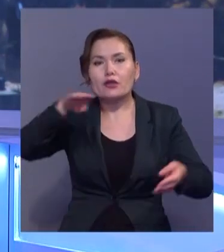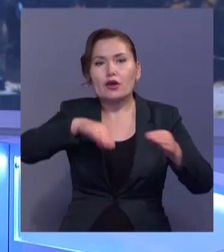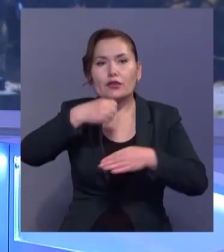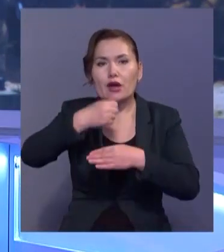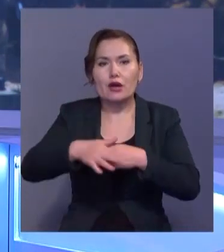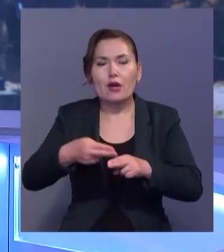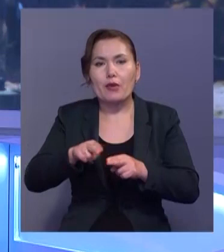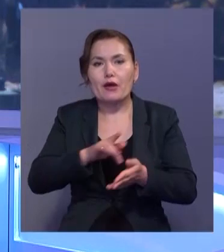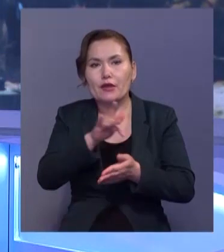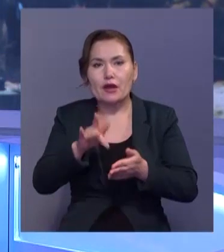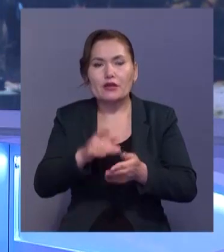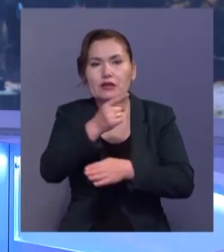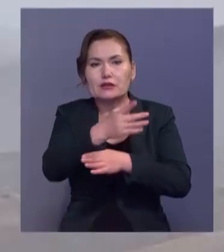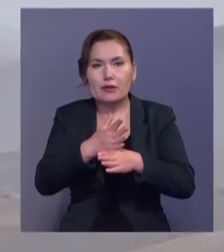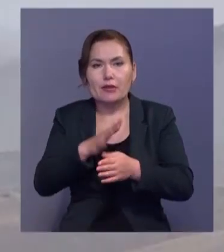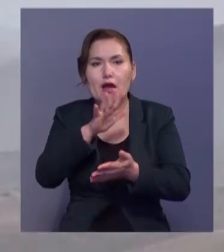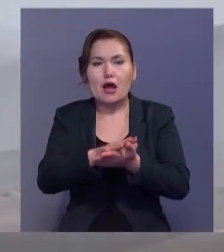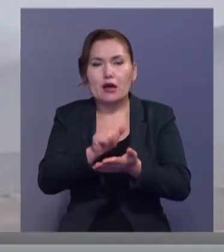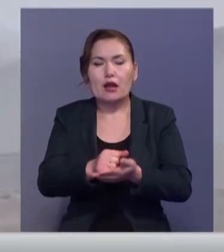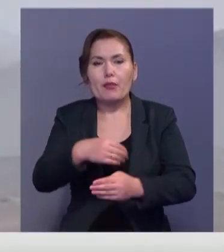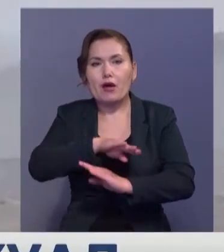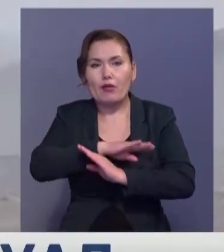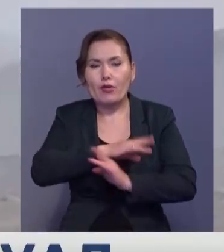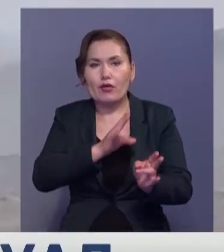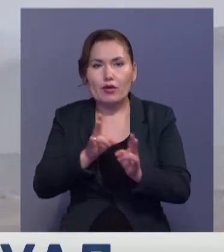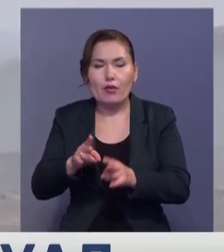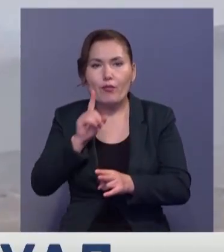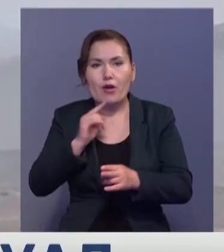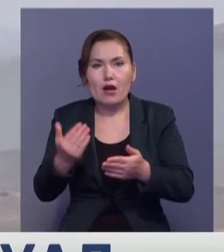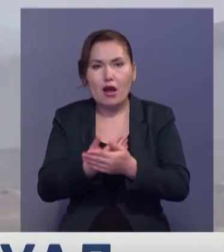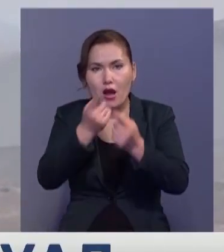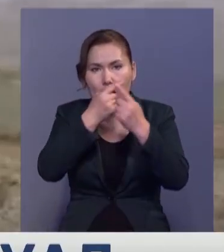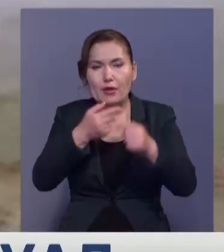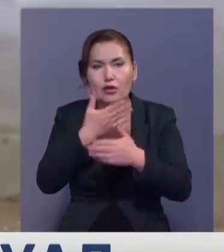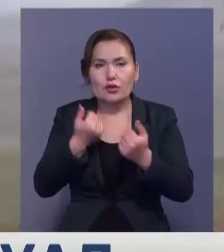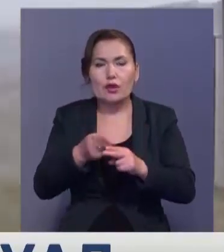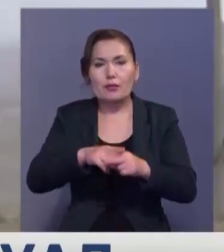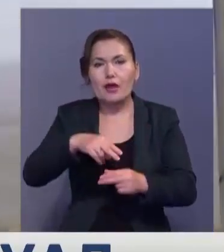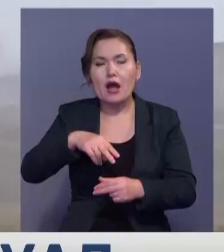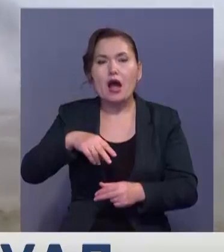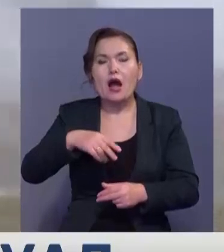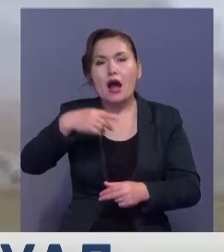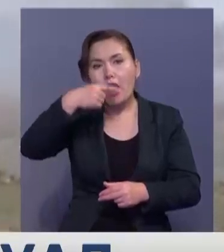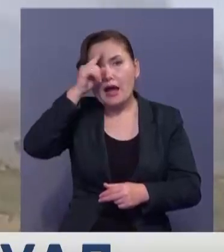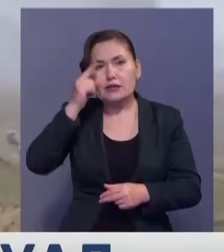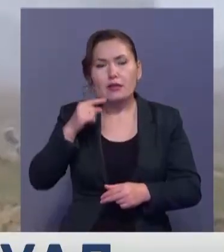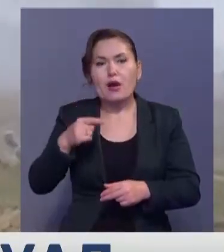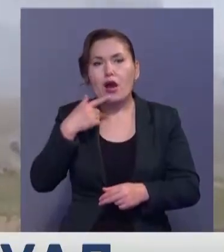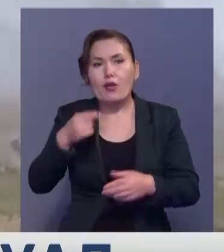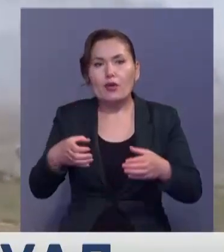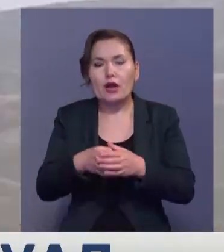Степанакерт қаласын зымыранмен атқылаған. Қаза тапқандар туралы ақпар жоқ. Таулы Қарабақ болса, Әзербайжан күштері осы уақытқа